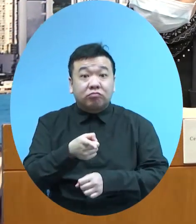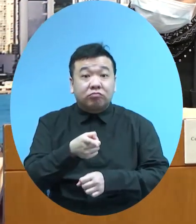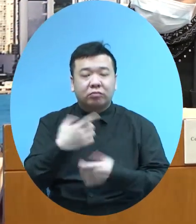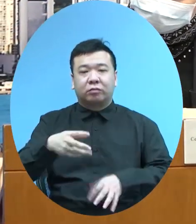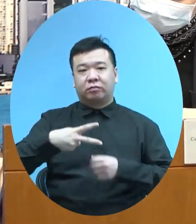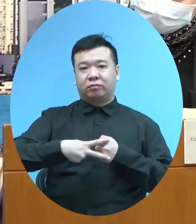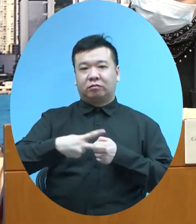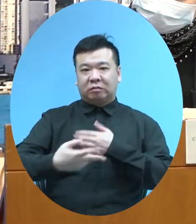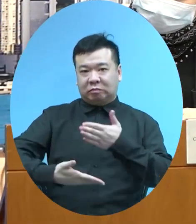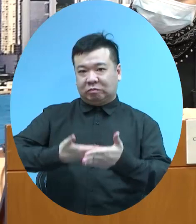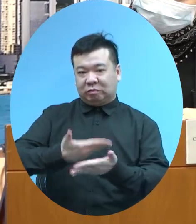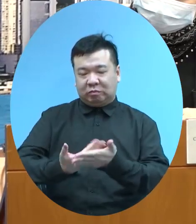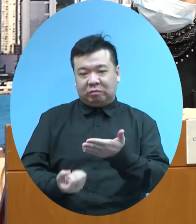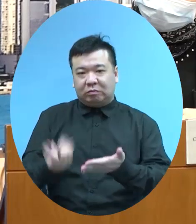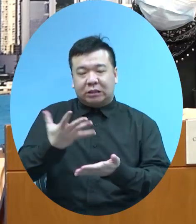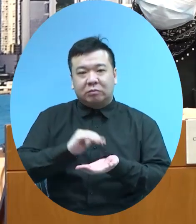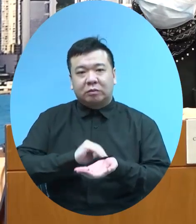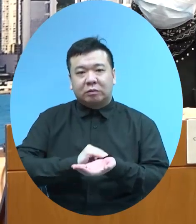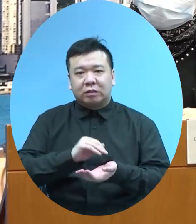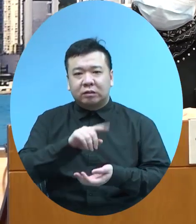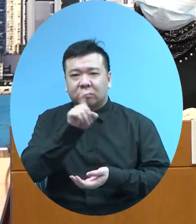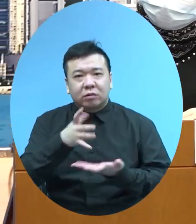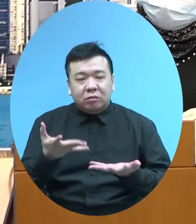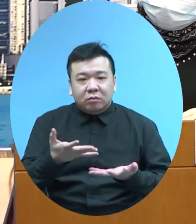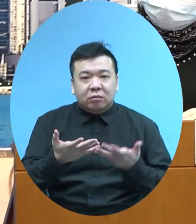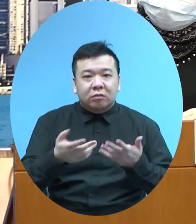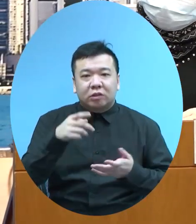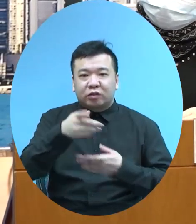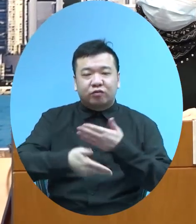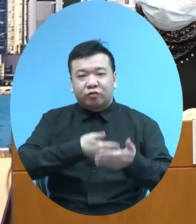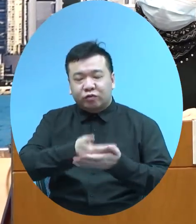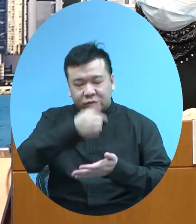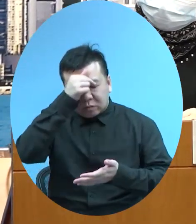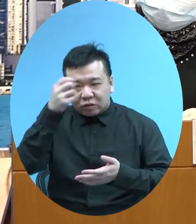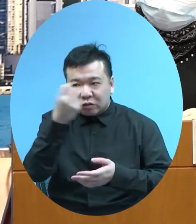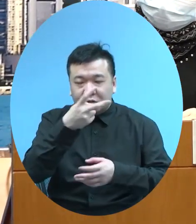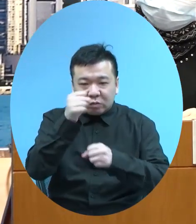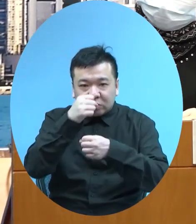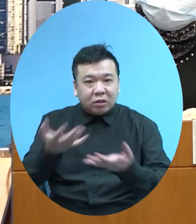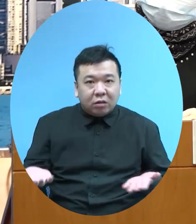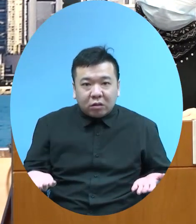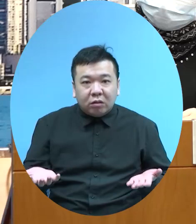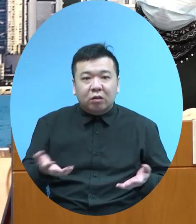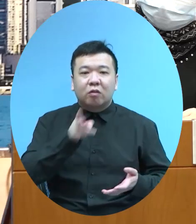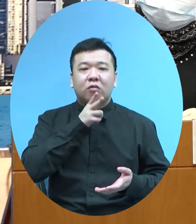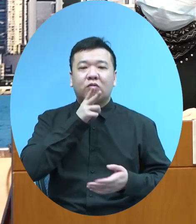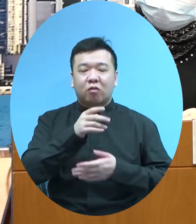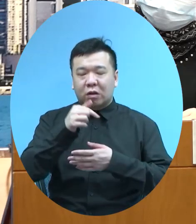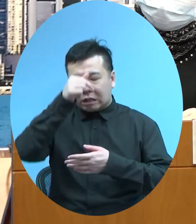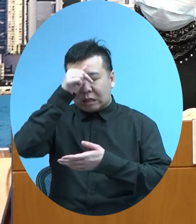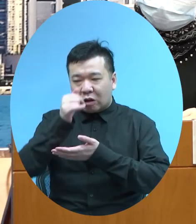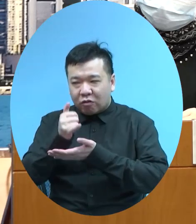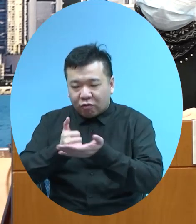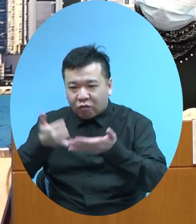翻發個問題嘅，咁其實點解唔可以喺覆診嘅時候再做檢測咧？即係點解唔可以好似出院嘅時候又